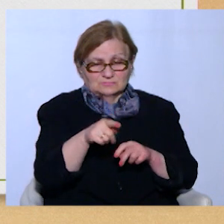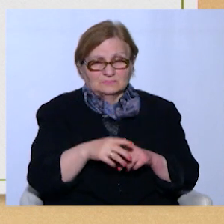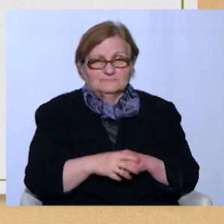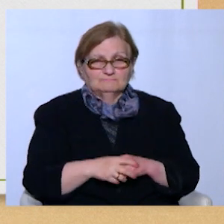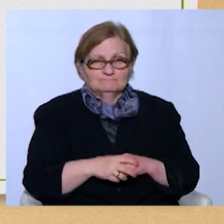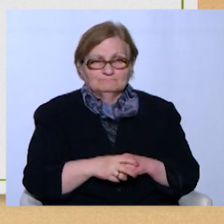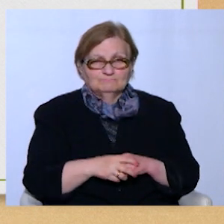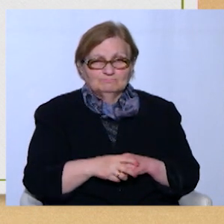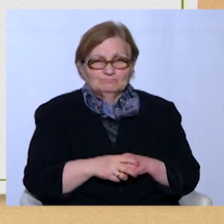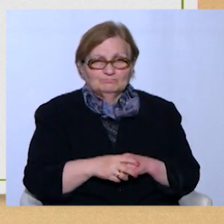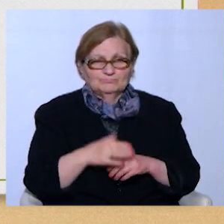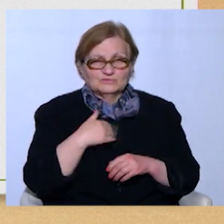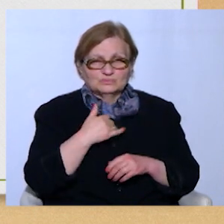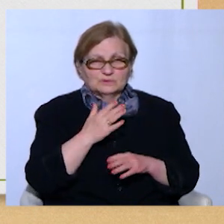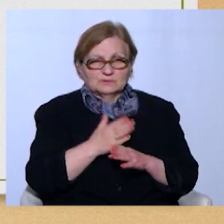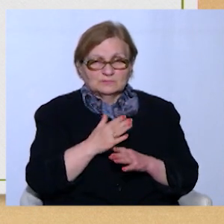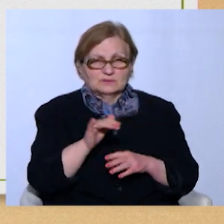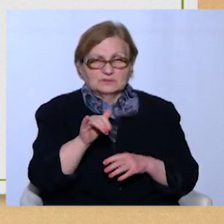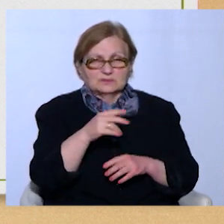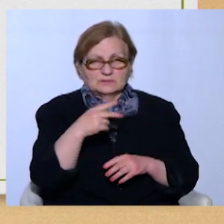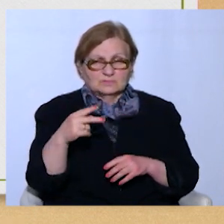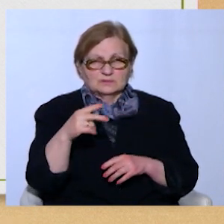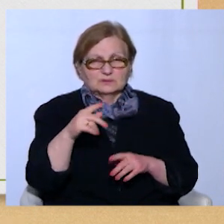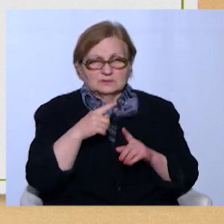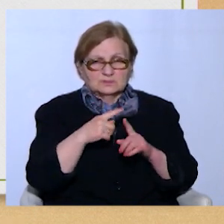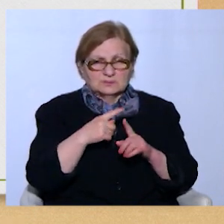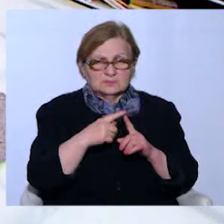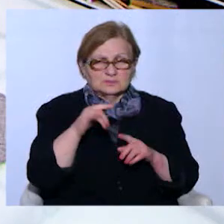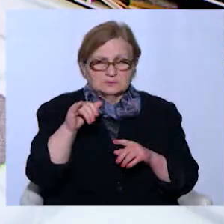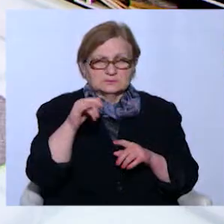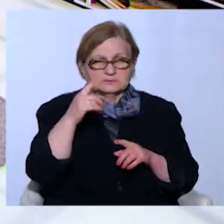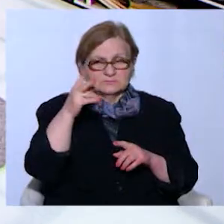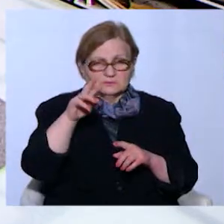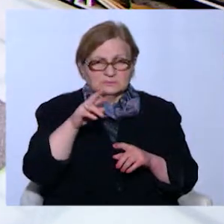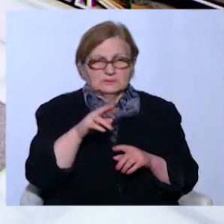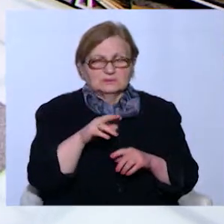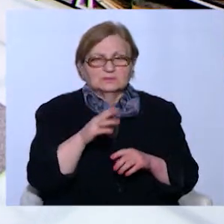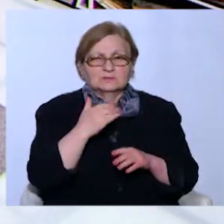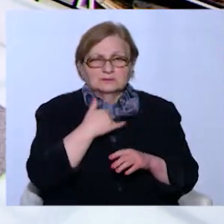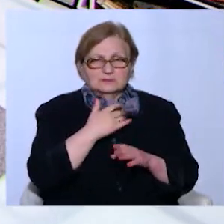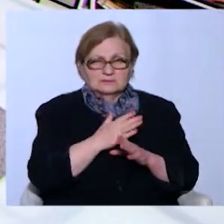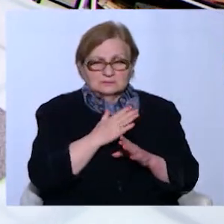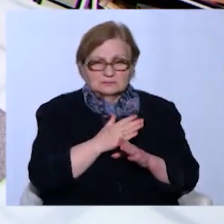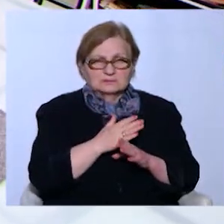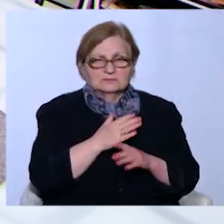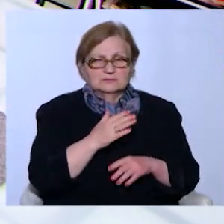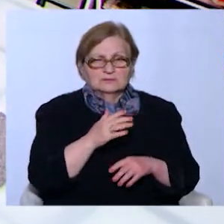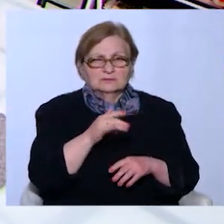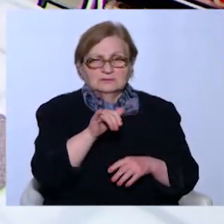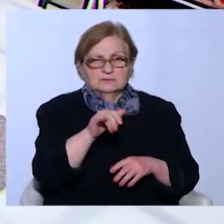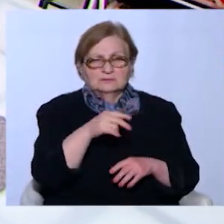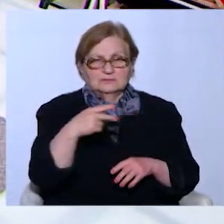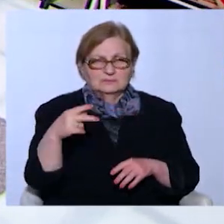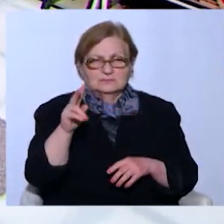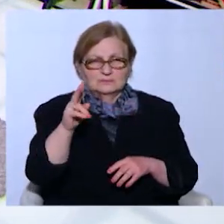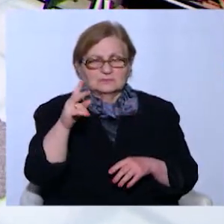პასუხი. მაშასადამე ჩვენ გვაქვს y უდრის x კვადრატ პარაბოლა და გვაქვს y უდრის